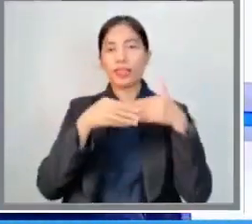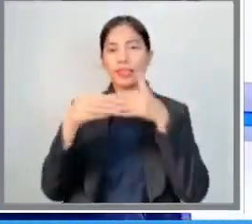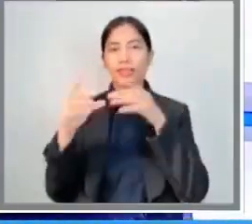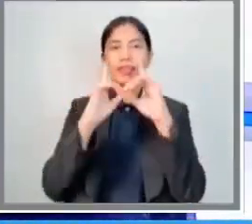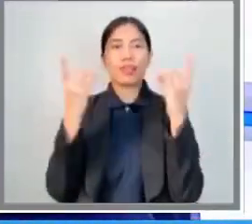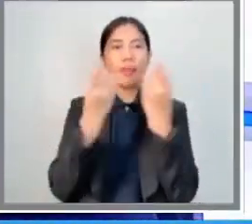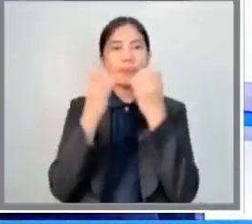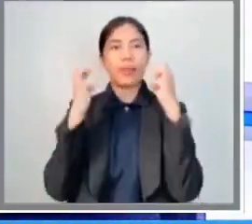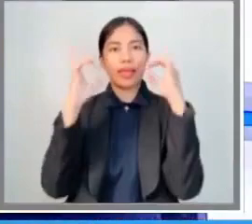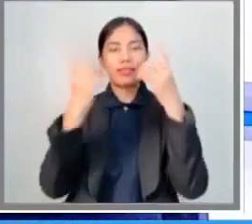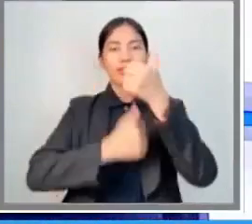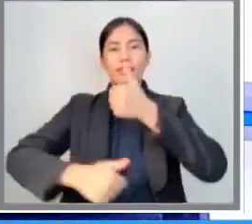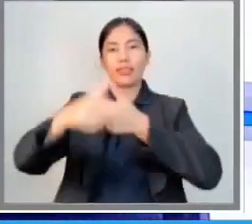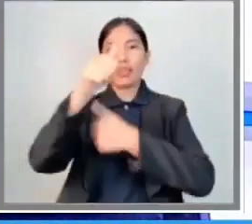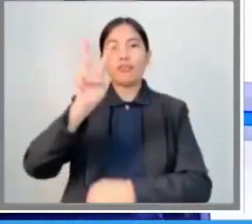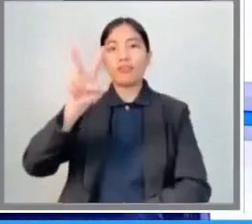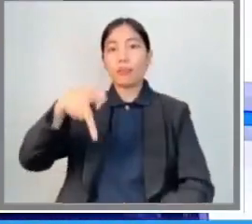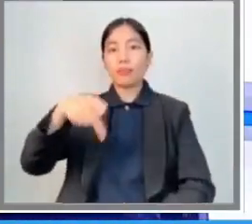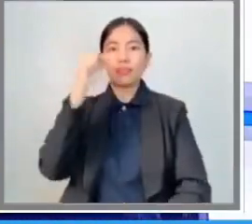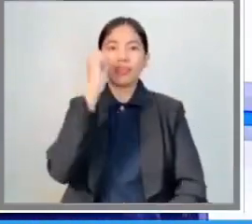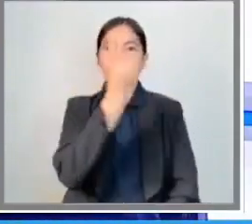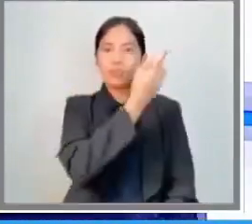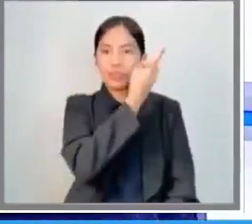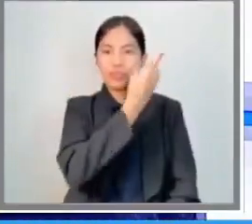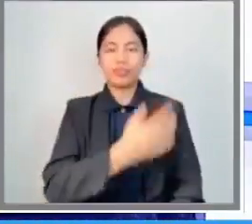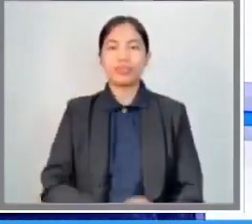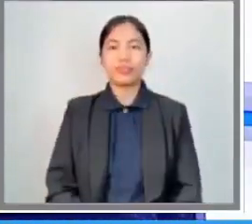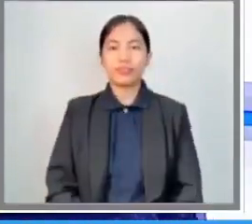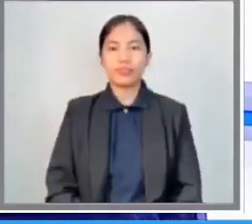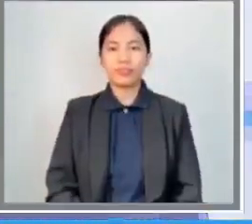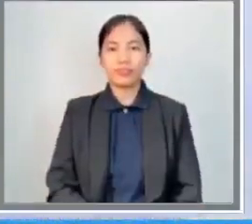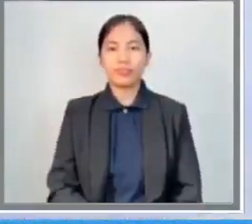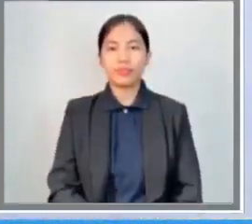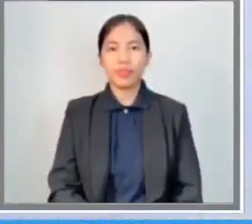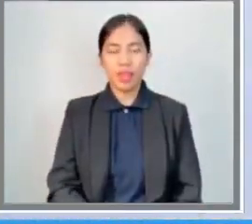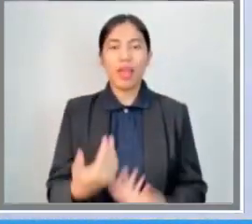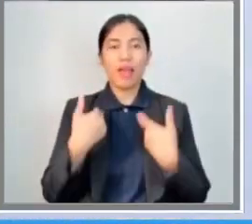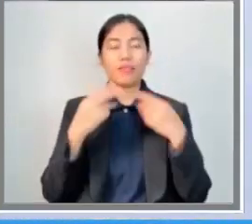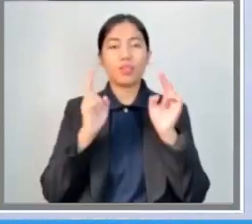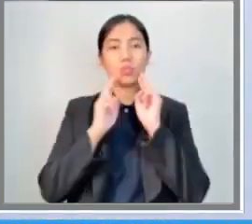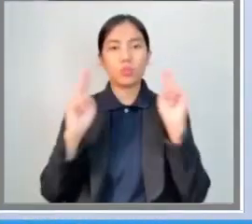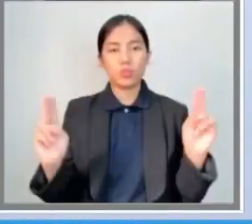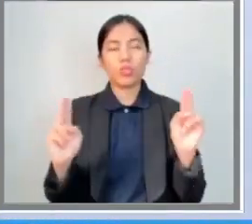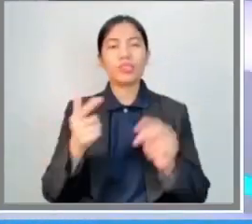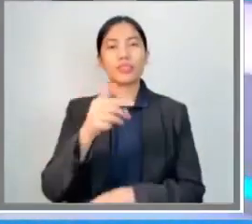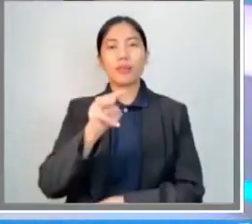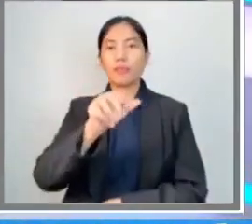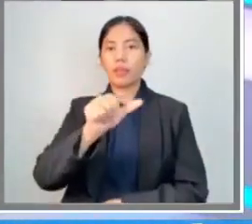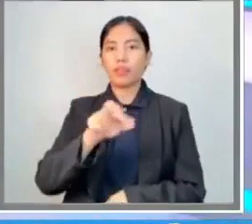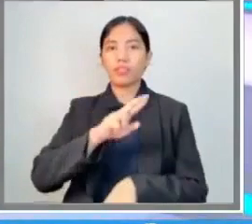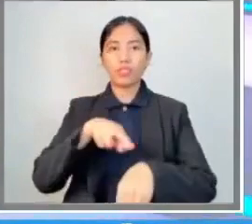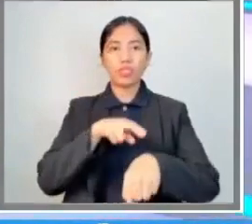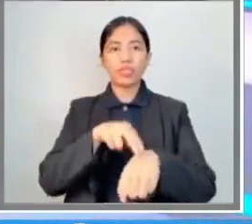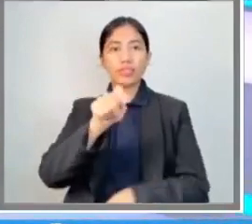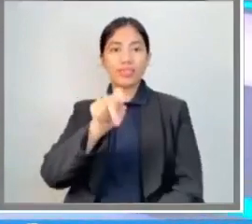Duterte. May balita live si Nico Sereno ng GMA Regional TV, Balitang Bisda. Nico?